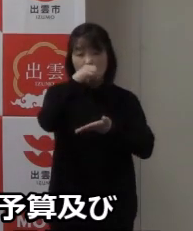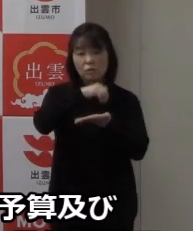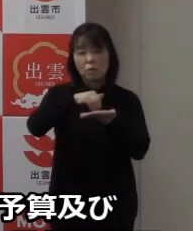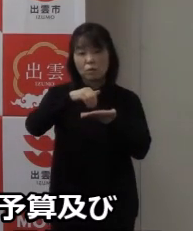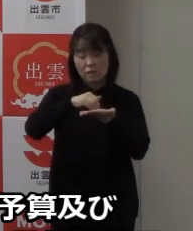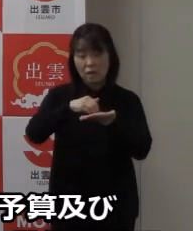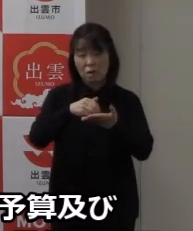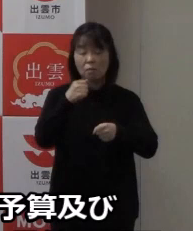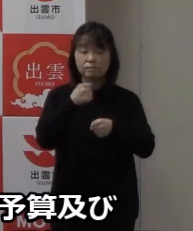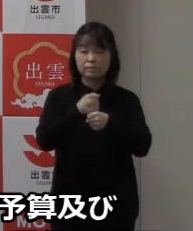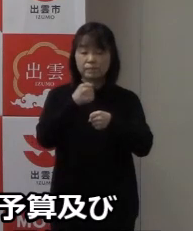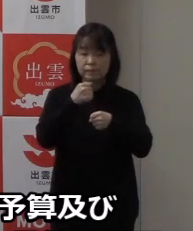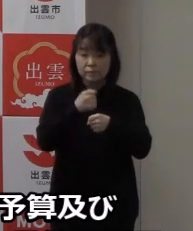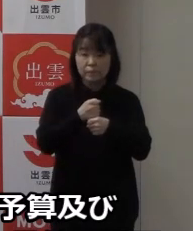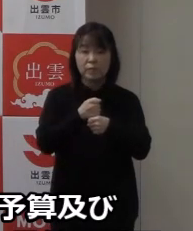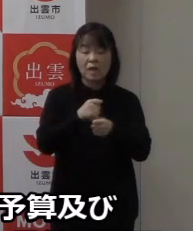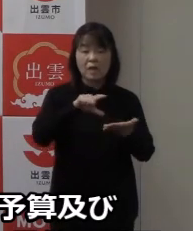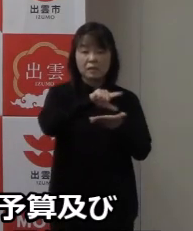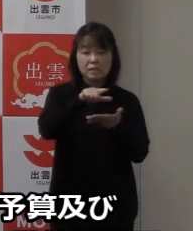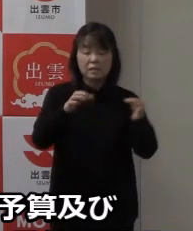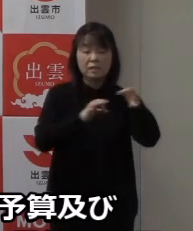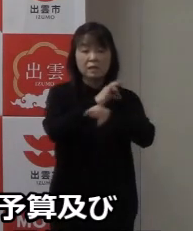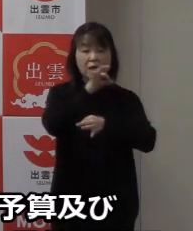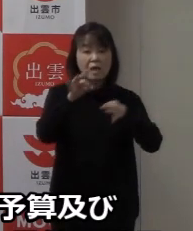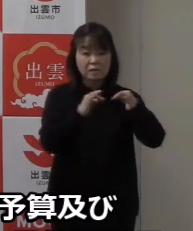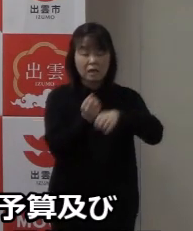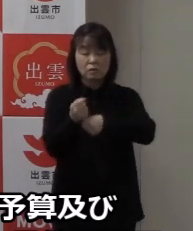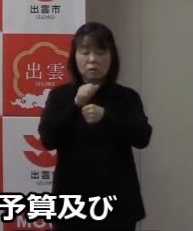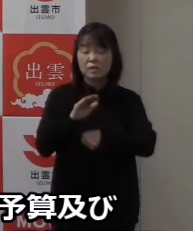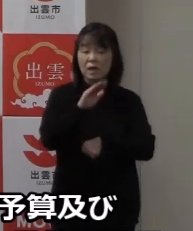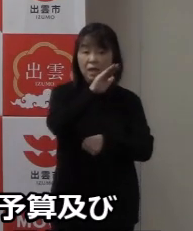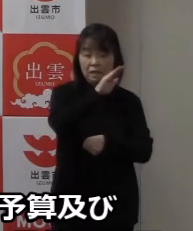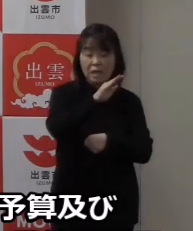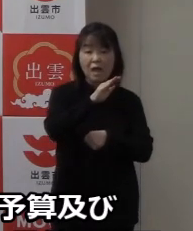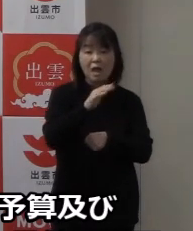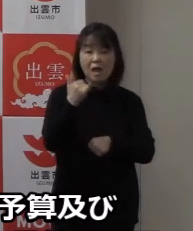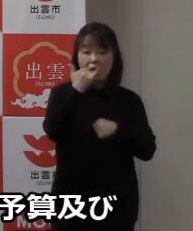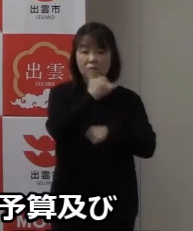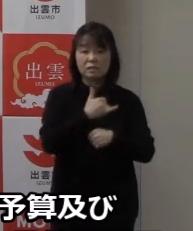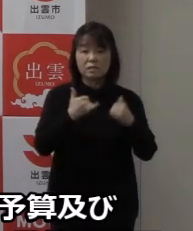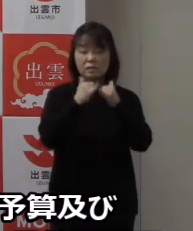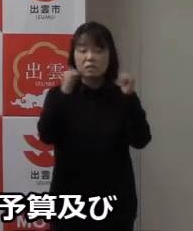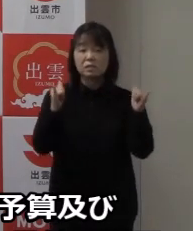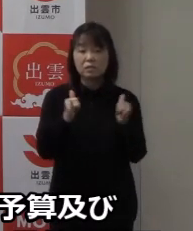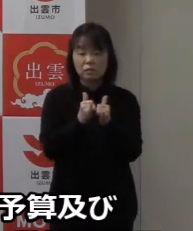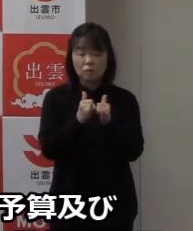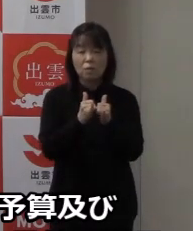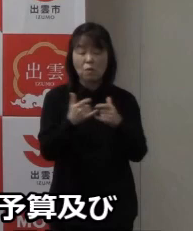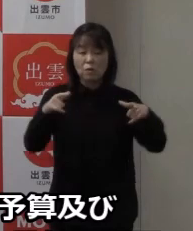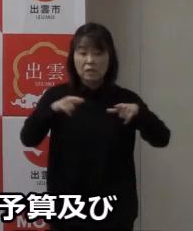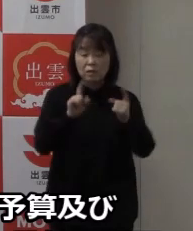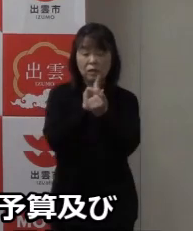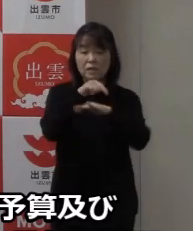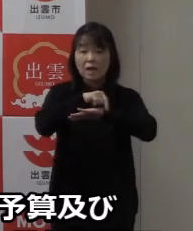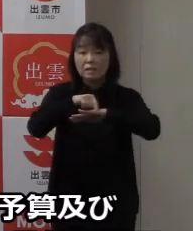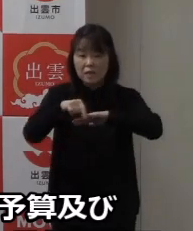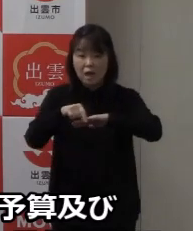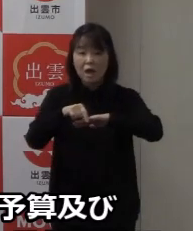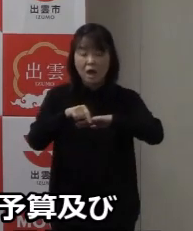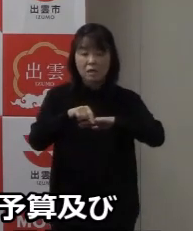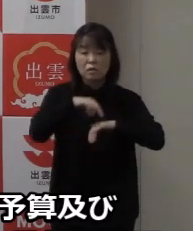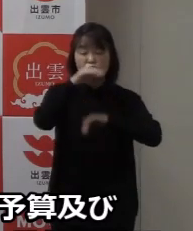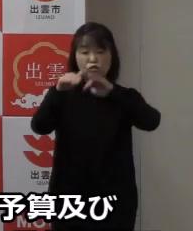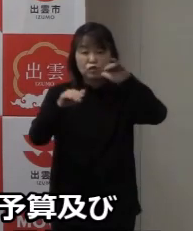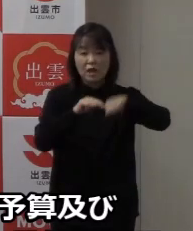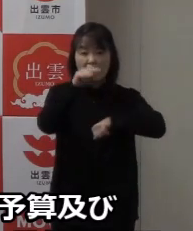ところでありますし、地域経済の再生、人口減少対策、中山間地域振興、脱炭素社会の実